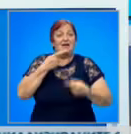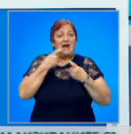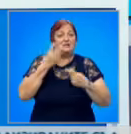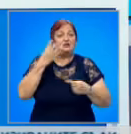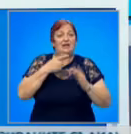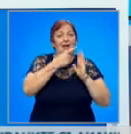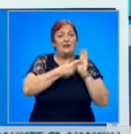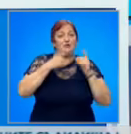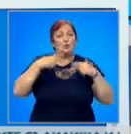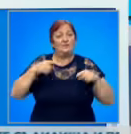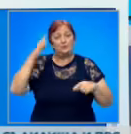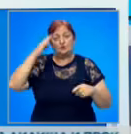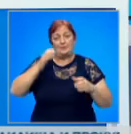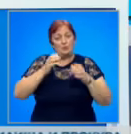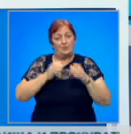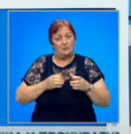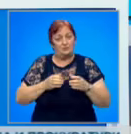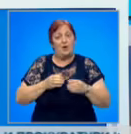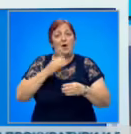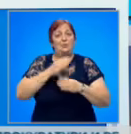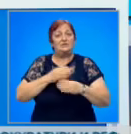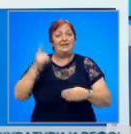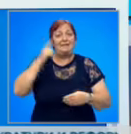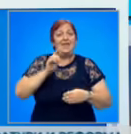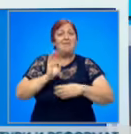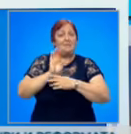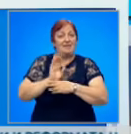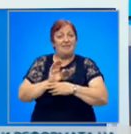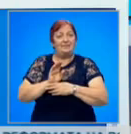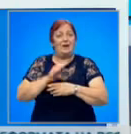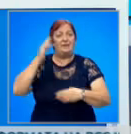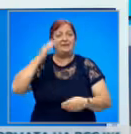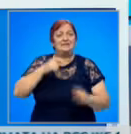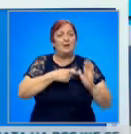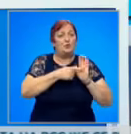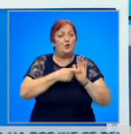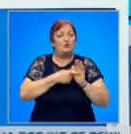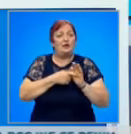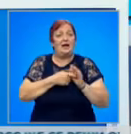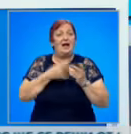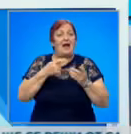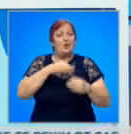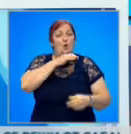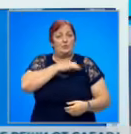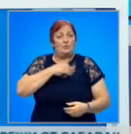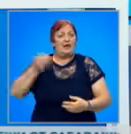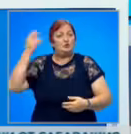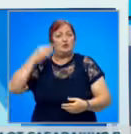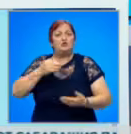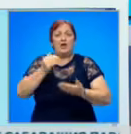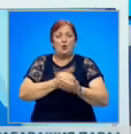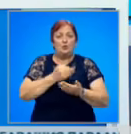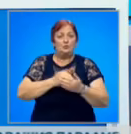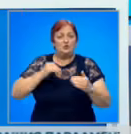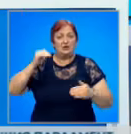резюмира 4-те месеца управление на служебното правителство. В последния ден на мандата си министрите посочиха като успехи